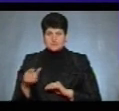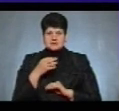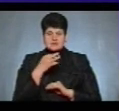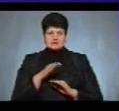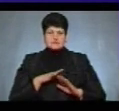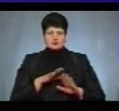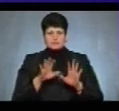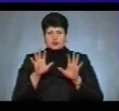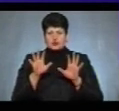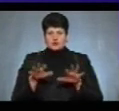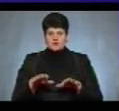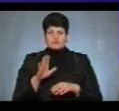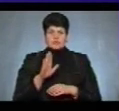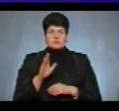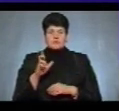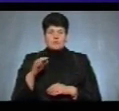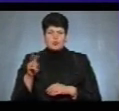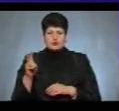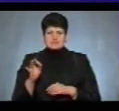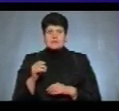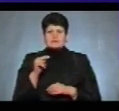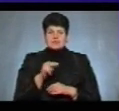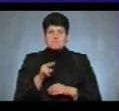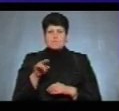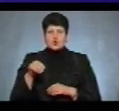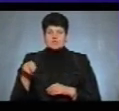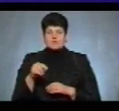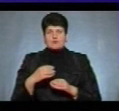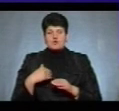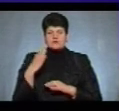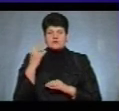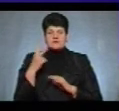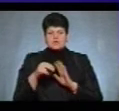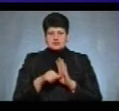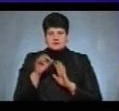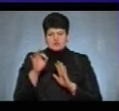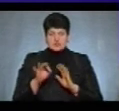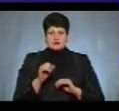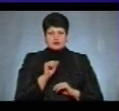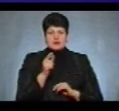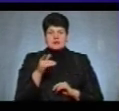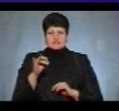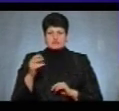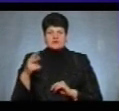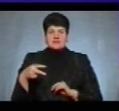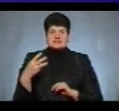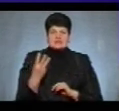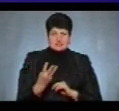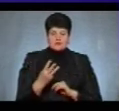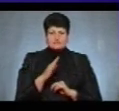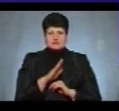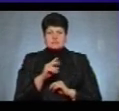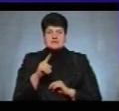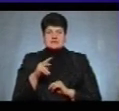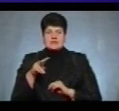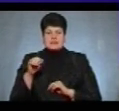голови виборчого округу Володимир Бойко, за Петра Порошенка проголосували 26%, за Анатолія Гриценка – майже 23%, у Володимира